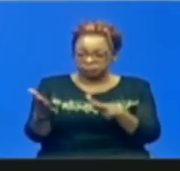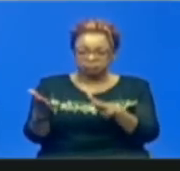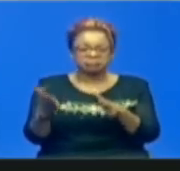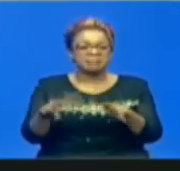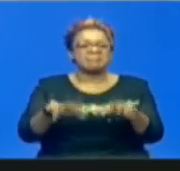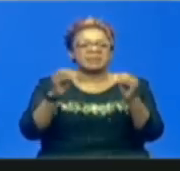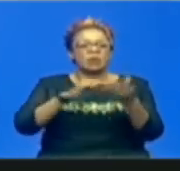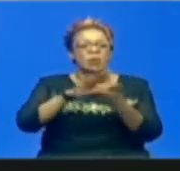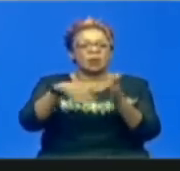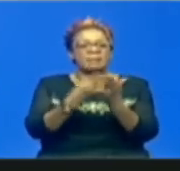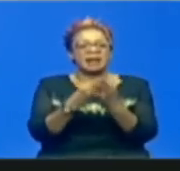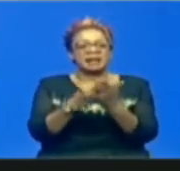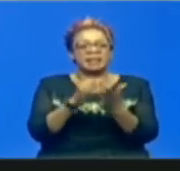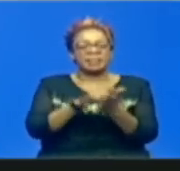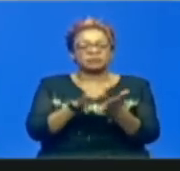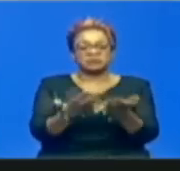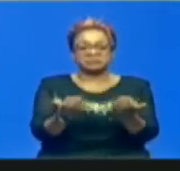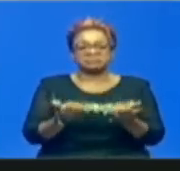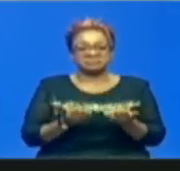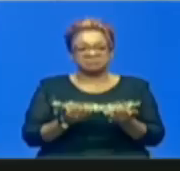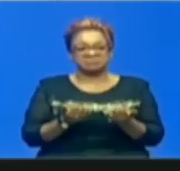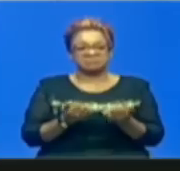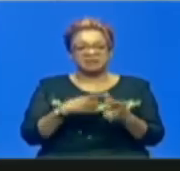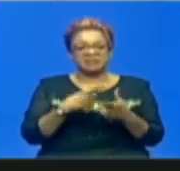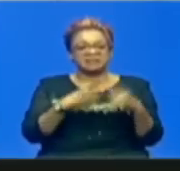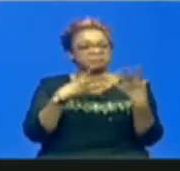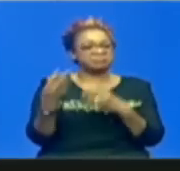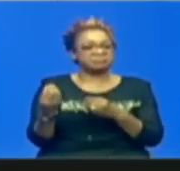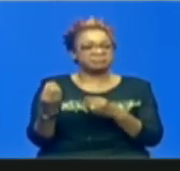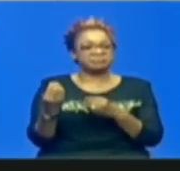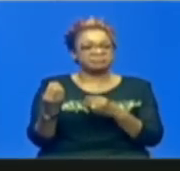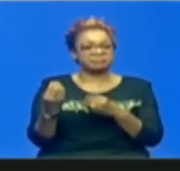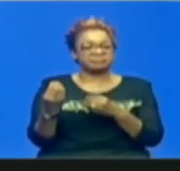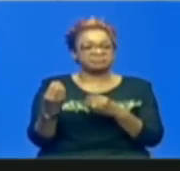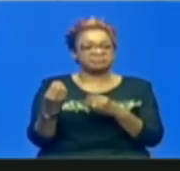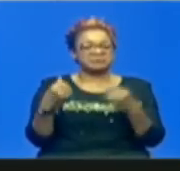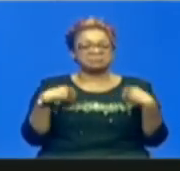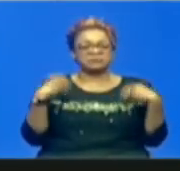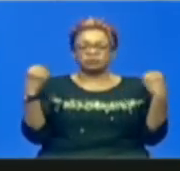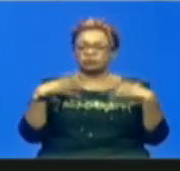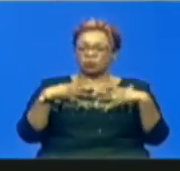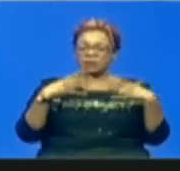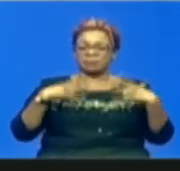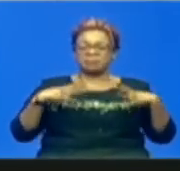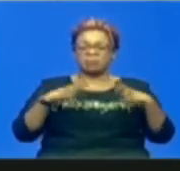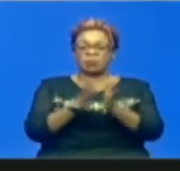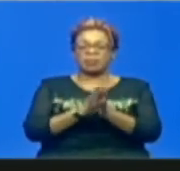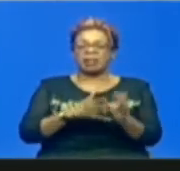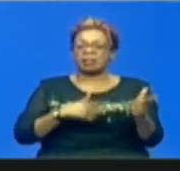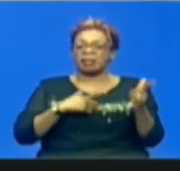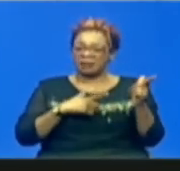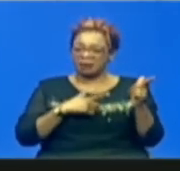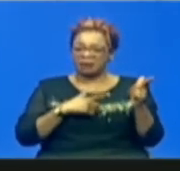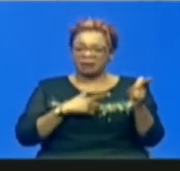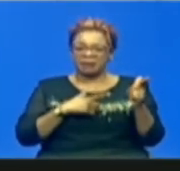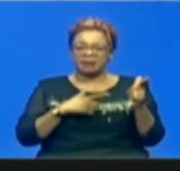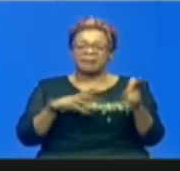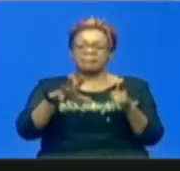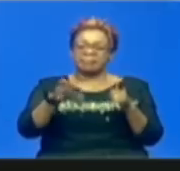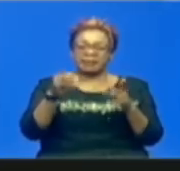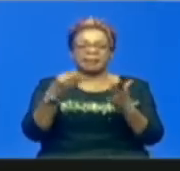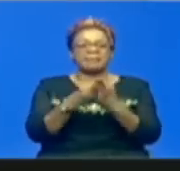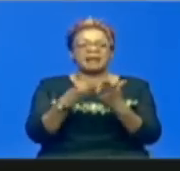zenye zilikuwa kwa kesi na wakaenda nao hivyo. Nimeshtukizia kumeingia watu na bunduki, wakatuvamia, wakachukua pesa iliyokuwa